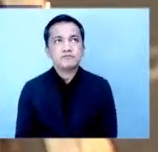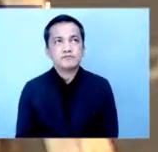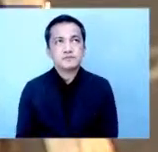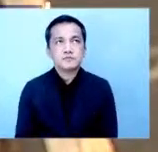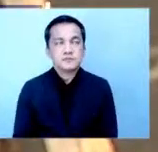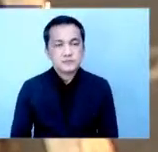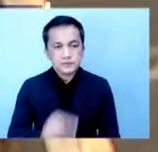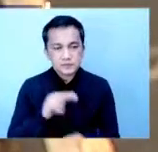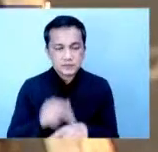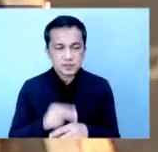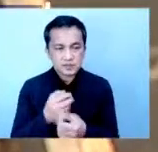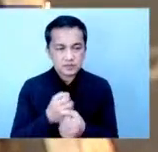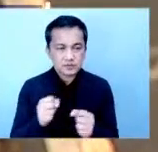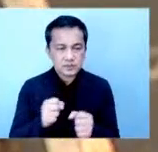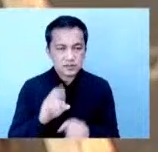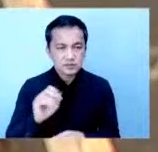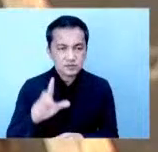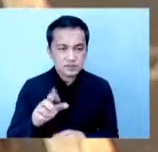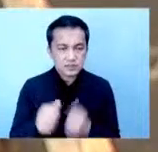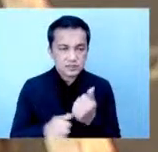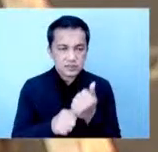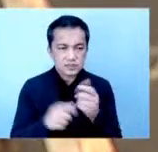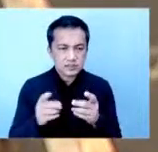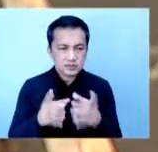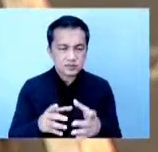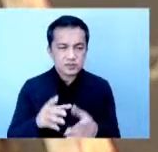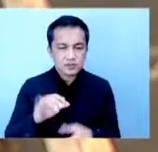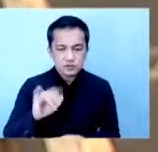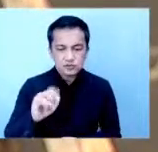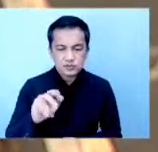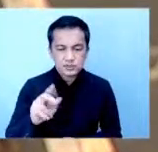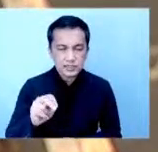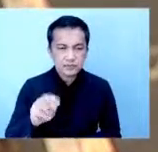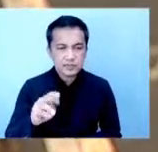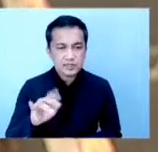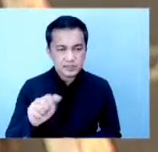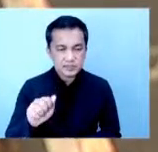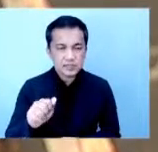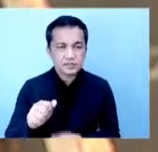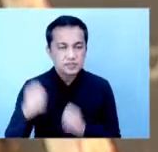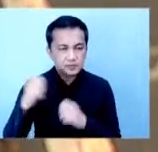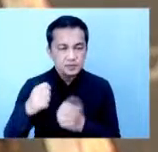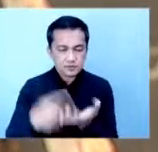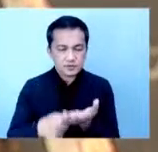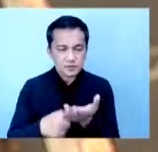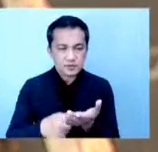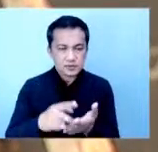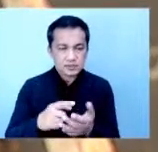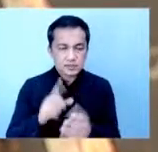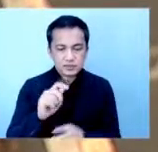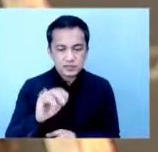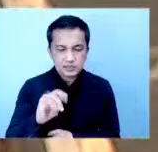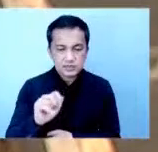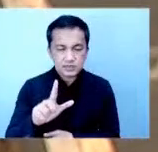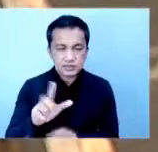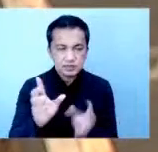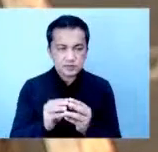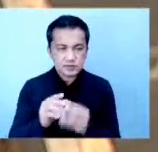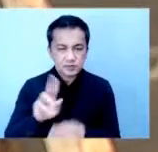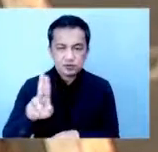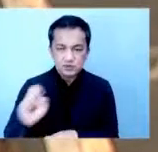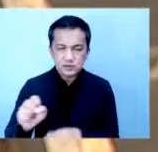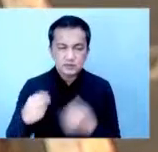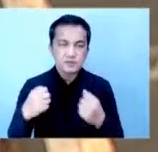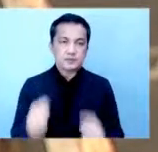Security Council Assistant Director General Jonathan Malaya, inaasahang pag-uusapan sa trilateral summit sa US ang pagpapaigting